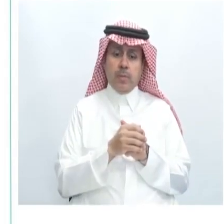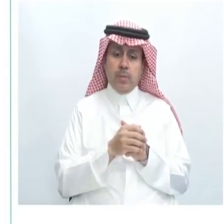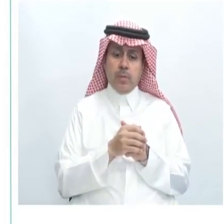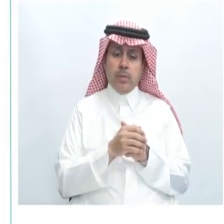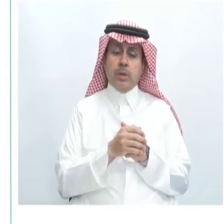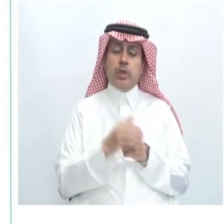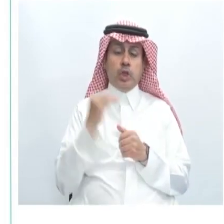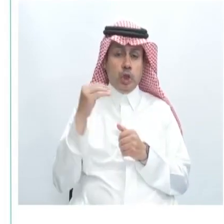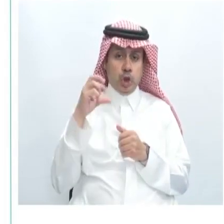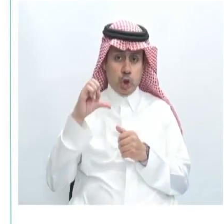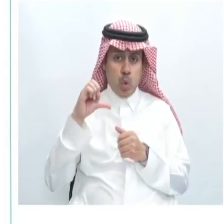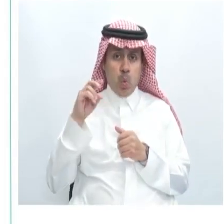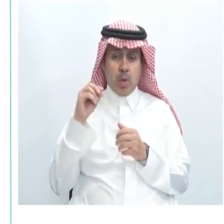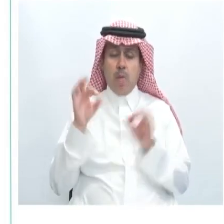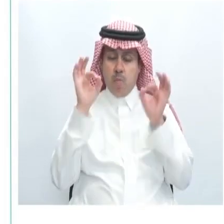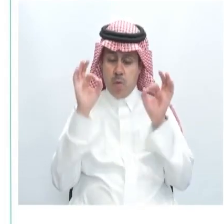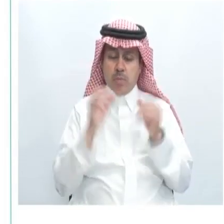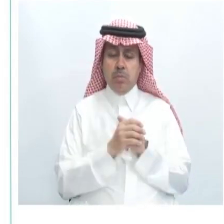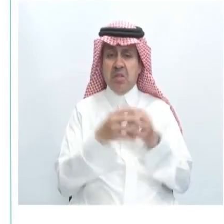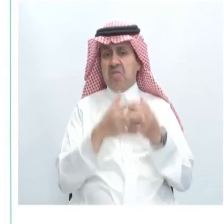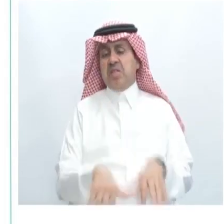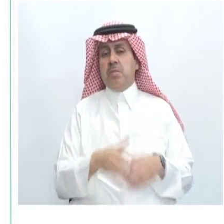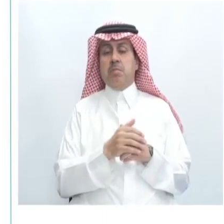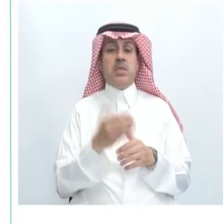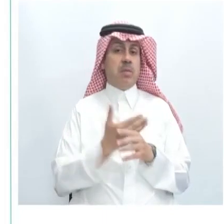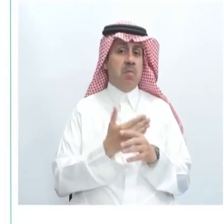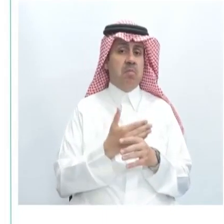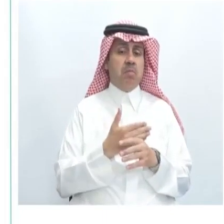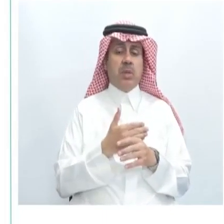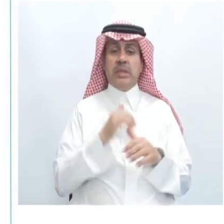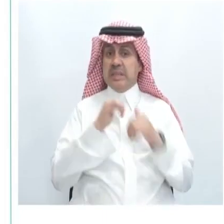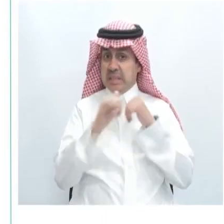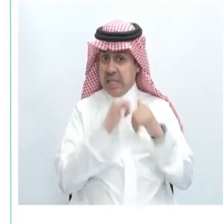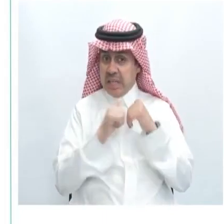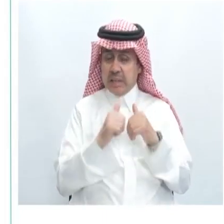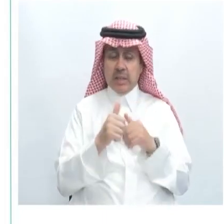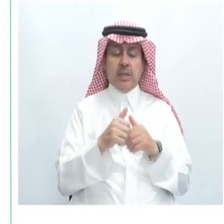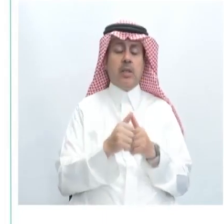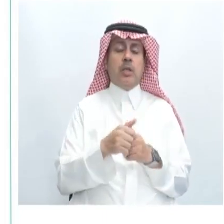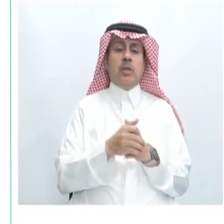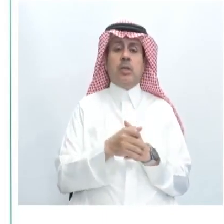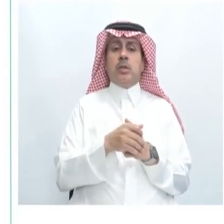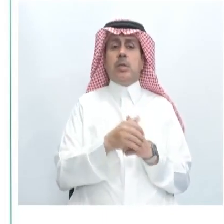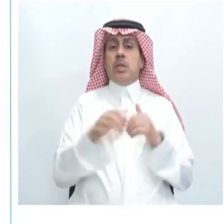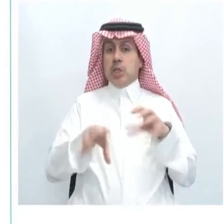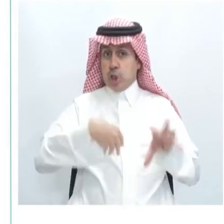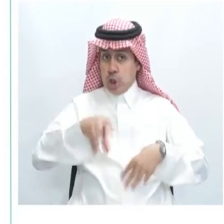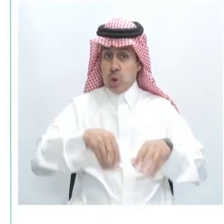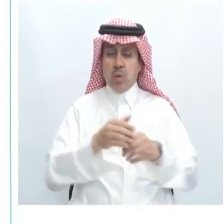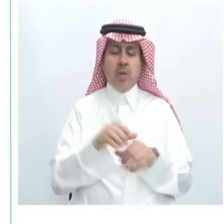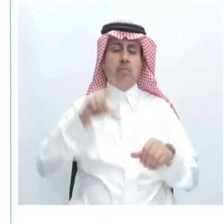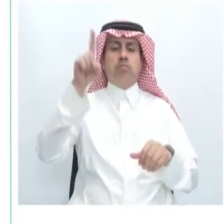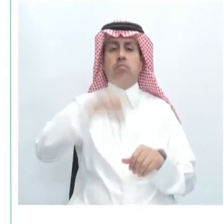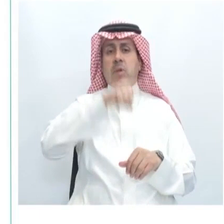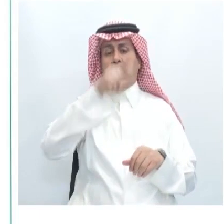جوده عاليه وبالتالي العملاء عاده لن يشتروا منتج لم يعرفوا عنه ولا